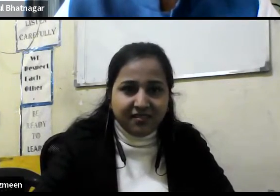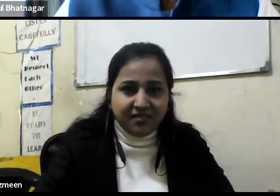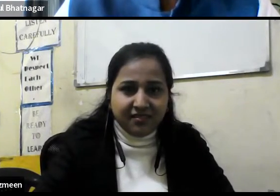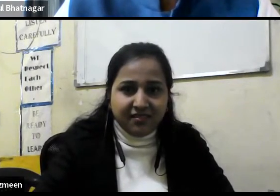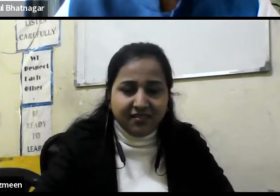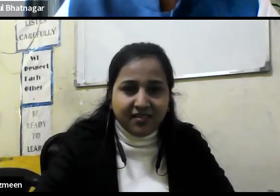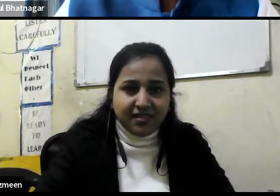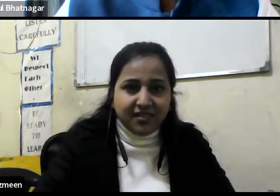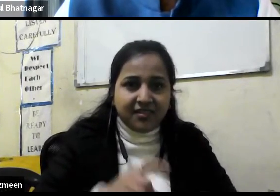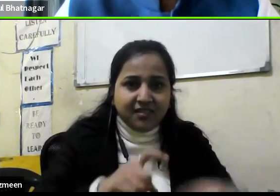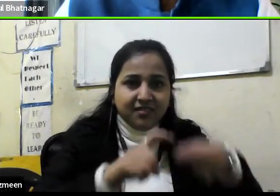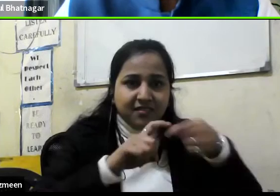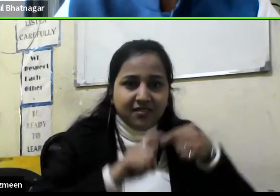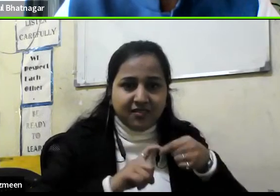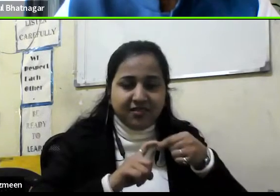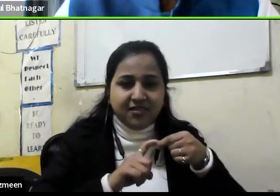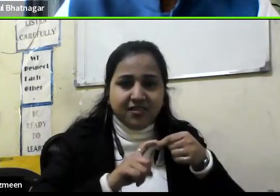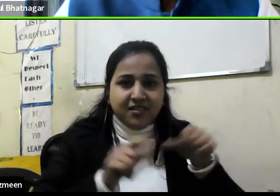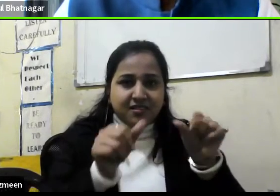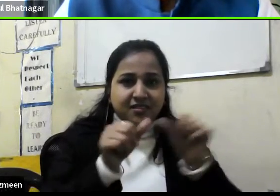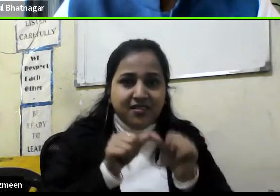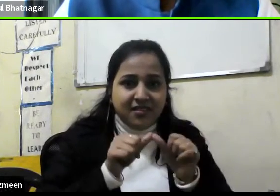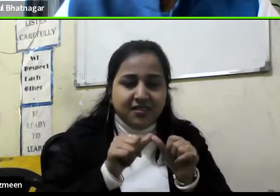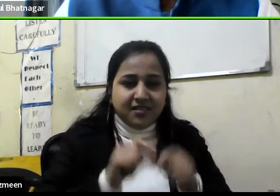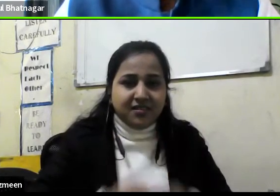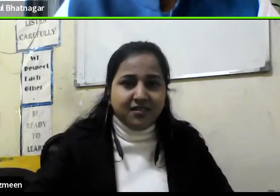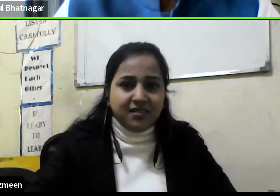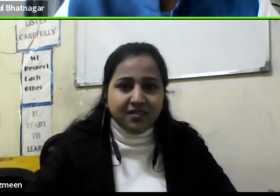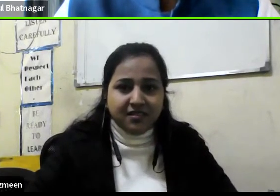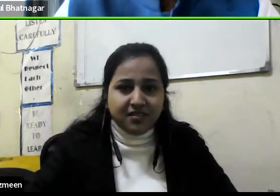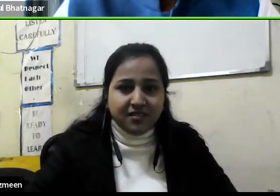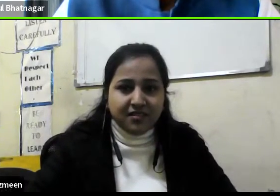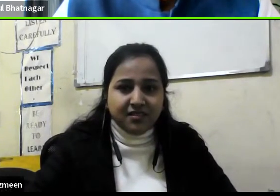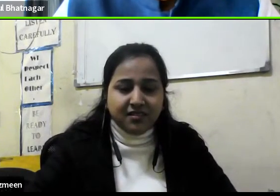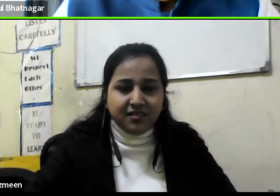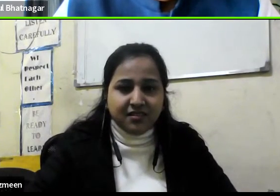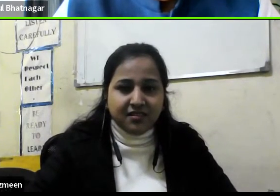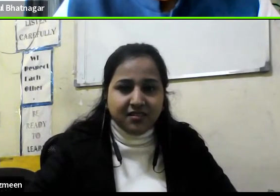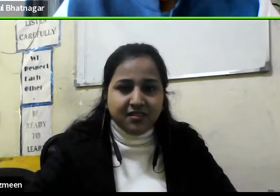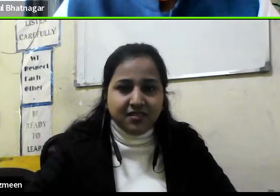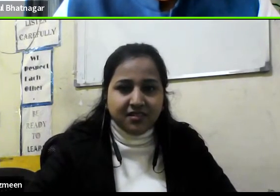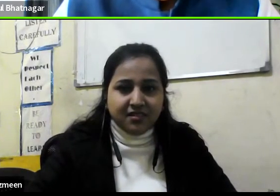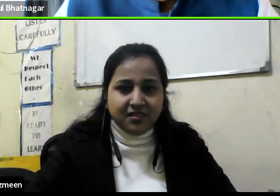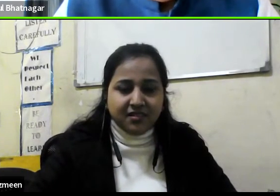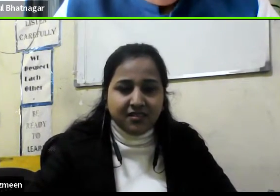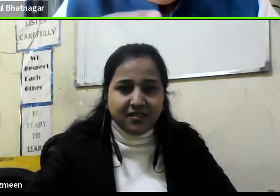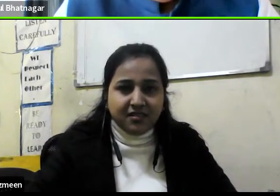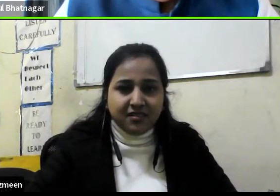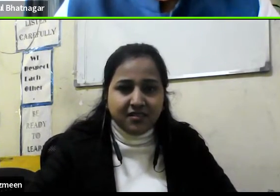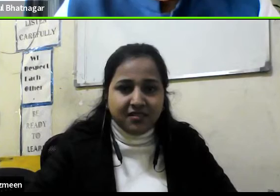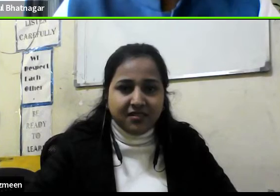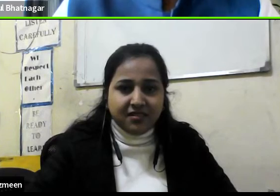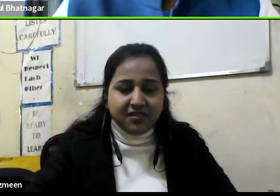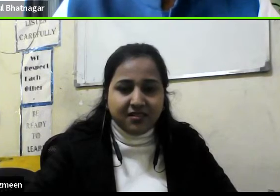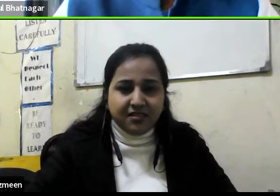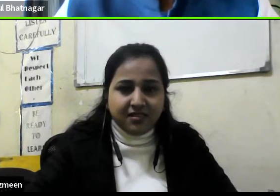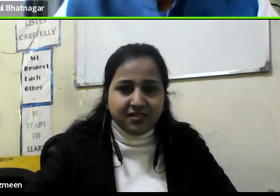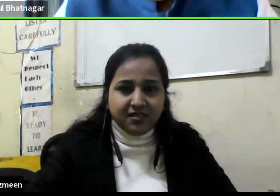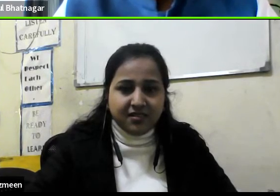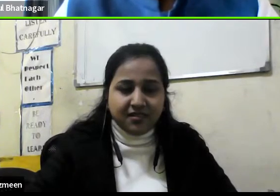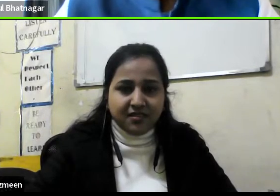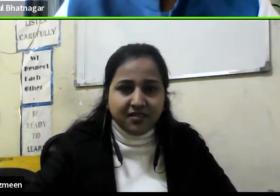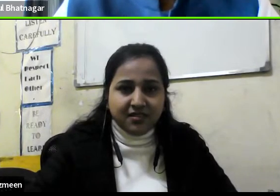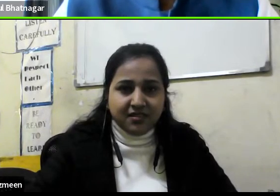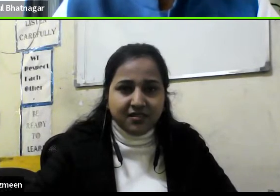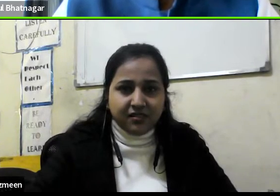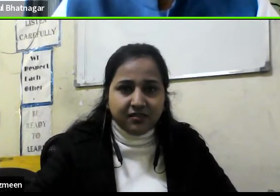एक उत्तराखंड का क्वेश्चन है which is related to farming and environment, और I will come back to you on this